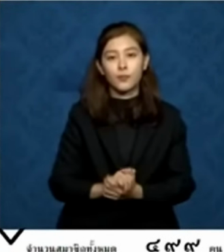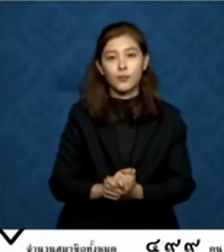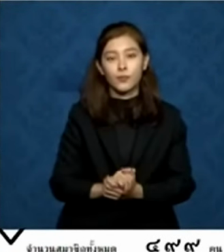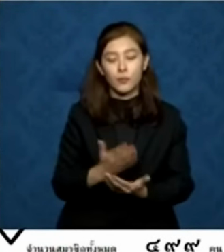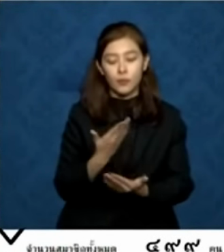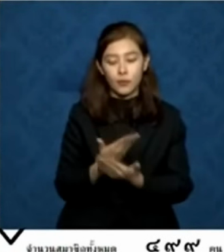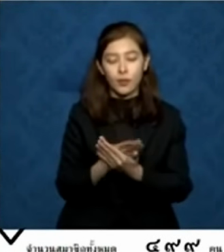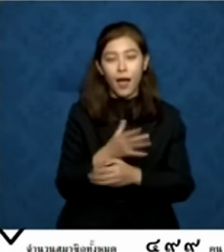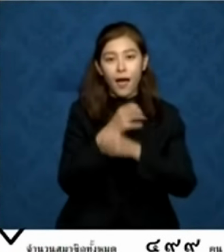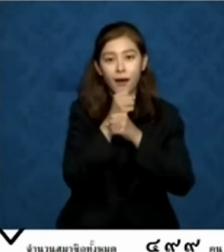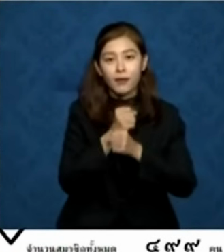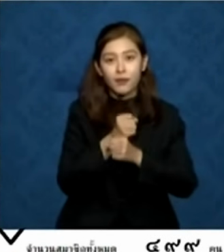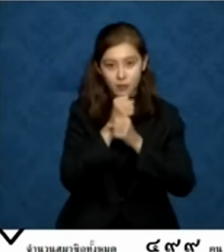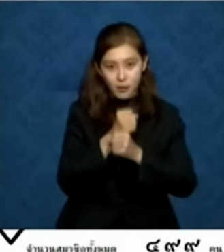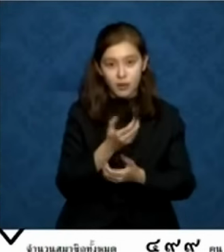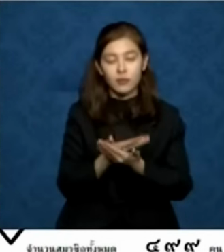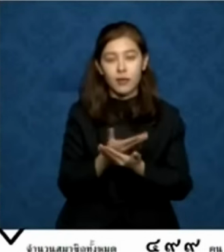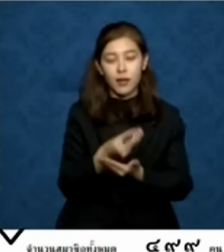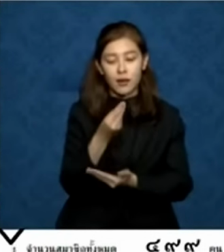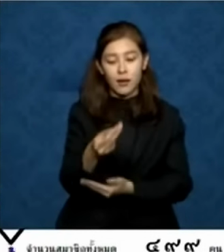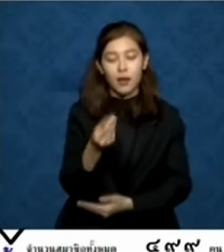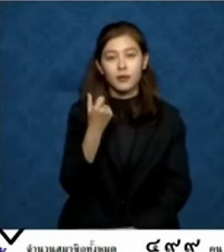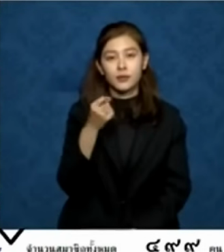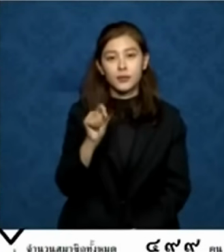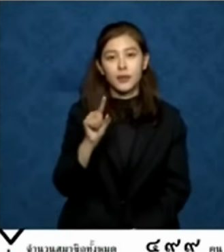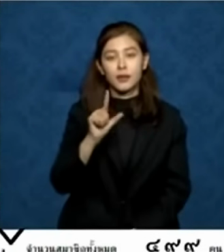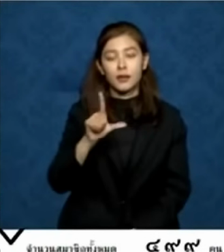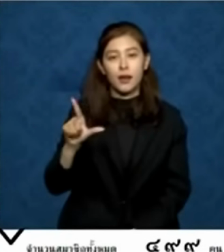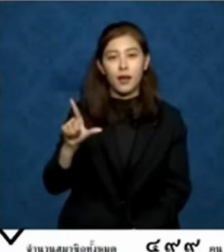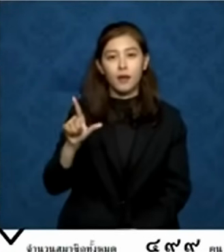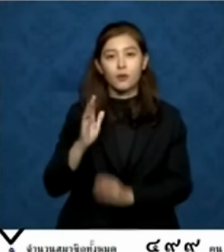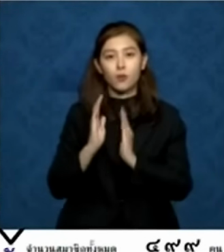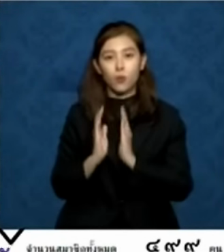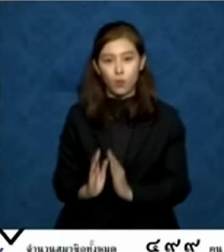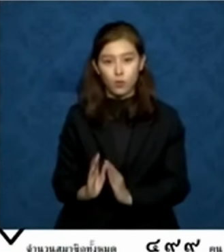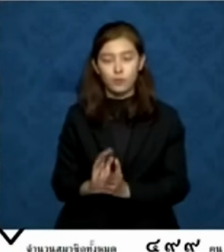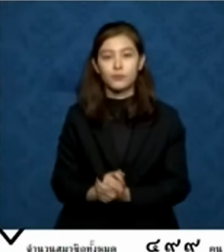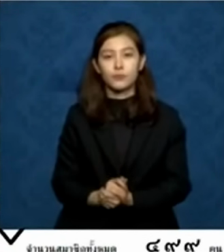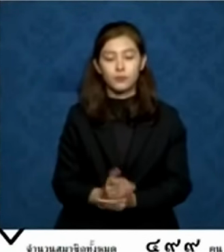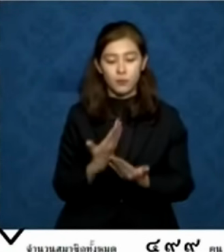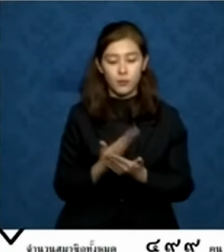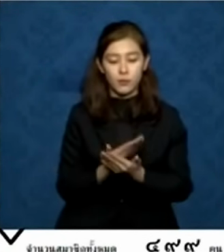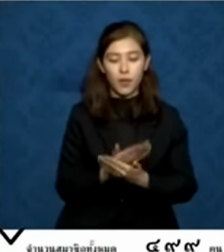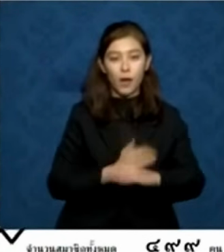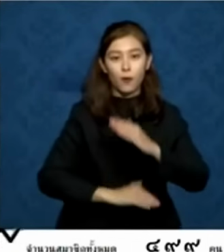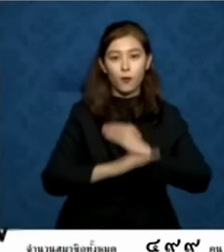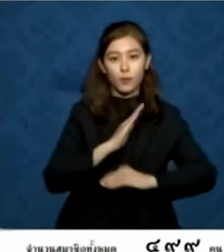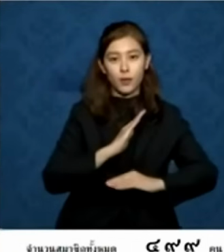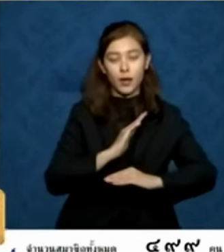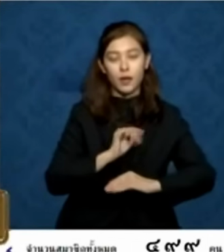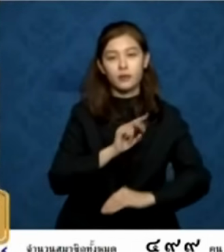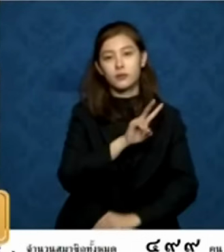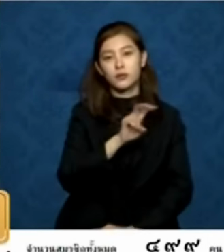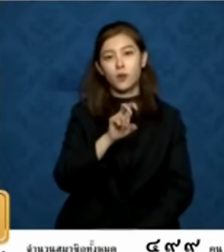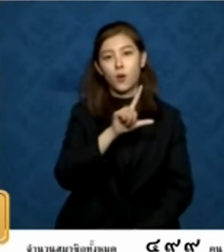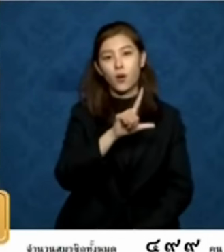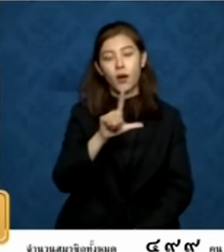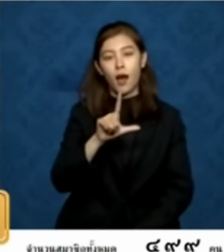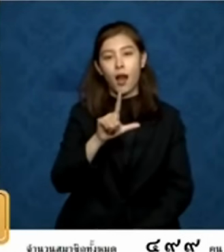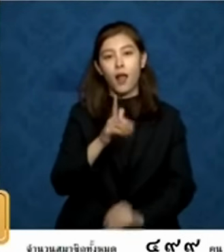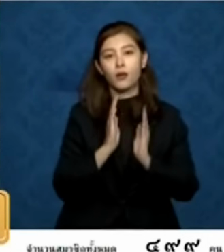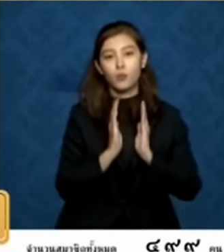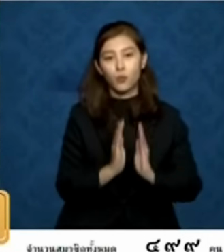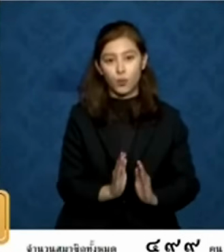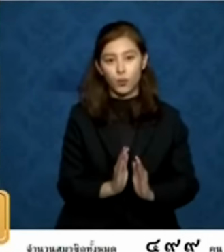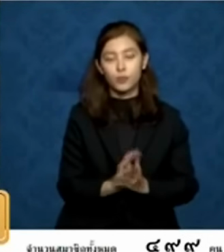งอายุไม่น้อยกว่า11ล้านคนเบี้ยยังชีพคนพิการไม่น้อยกว่า2ล้านคนรวมถึงสนับสนุน